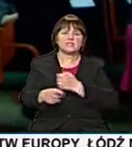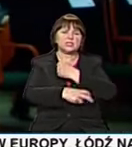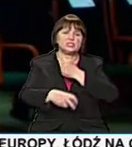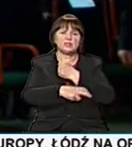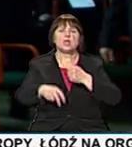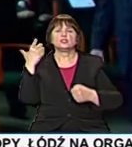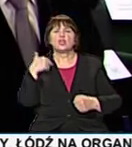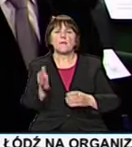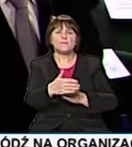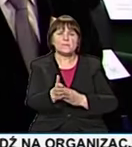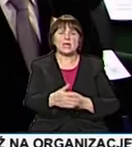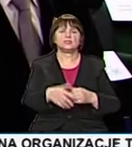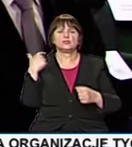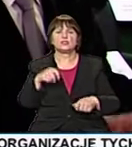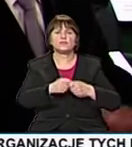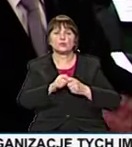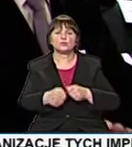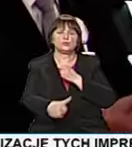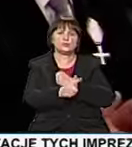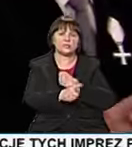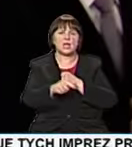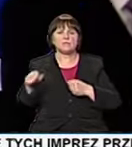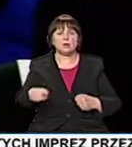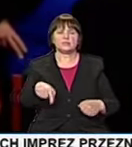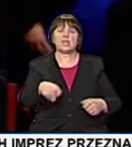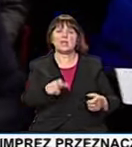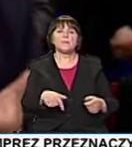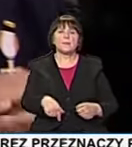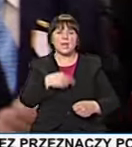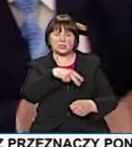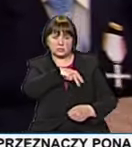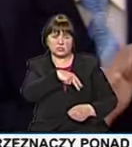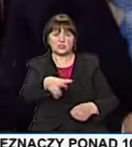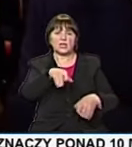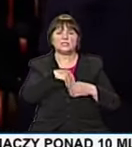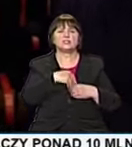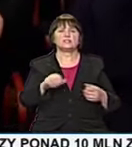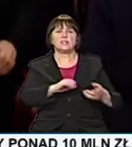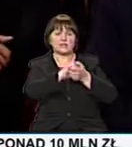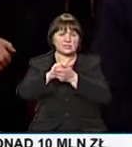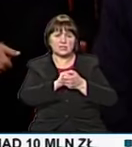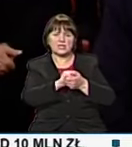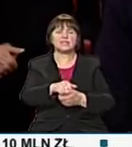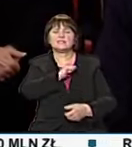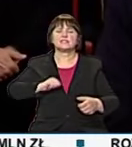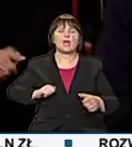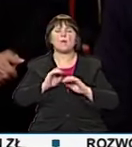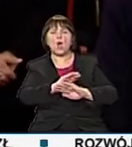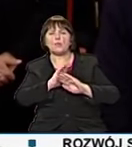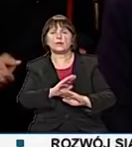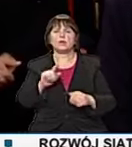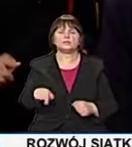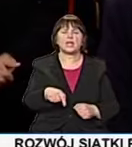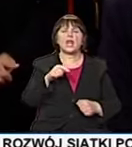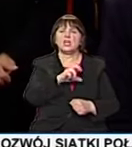marcu 68 czy w grudniu 70. Krzyże Wolności i Solidarności odebrali dziś m.in. działacze Solidarności, Komitetu Samoobrony Społecznej KOR,